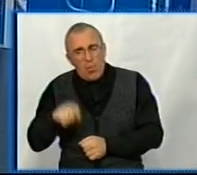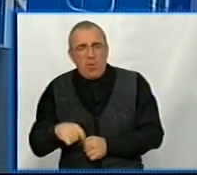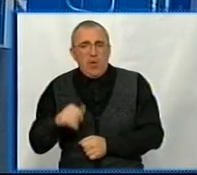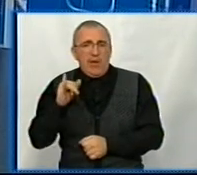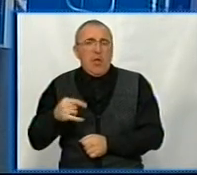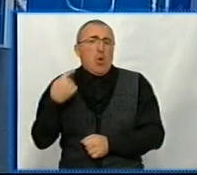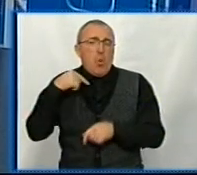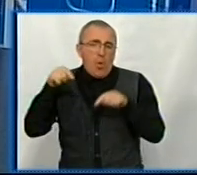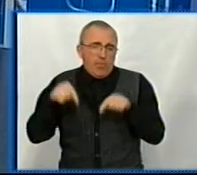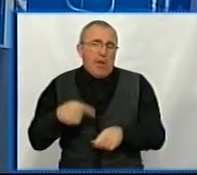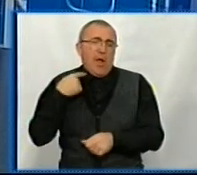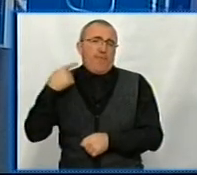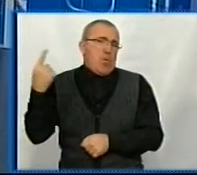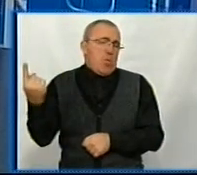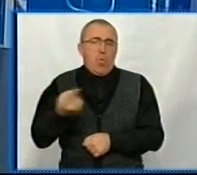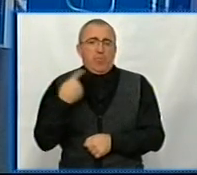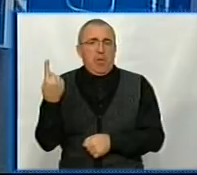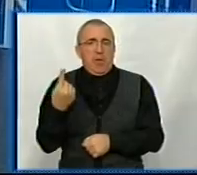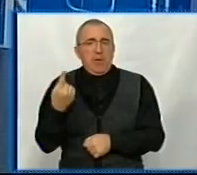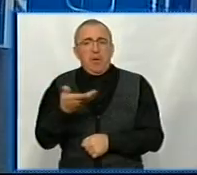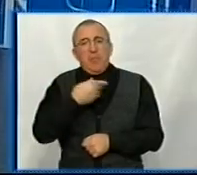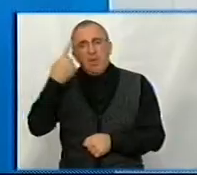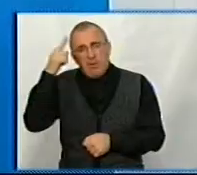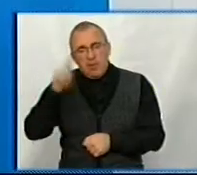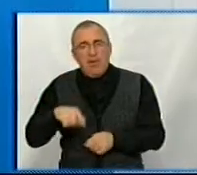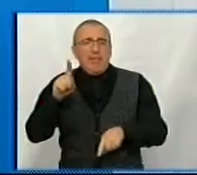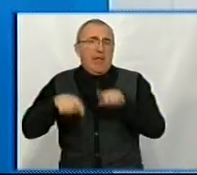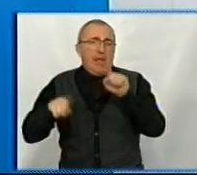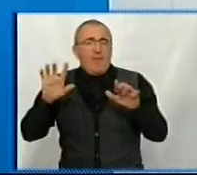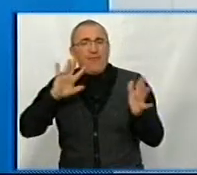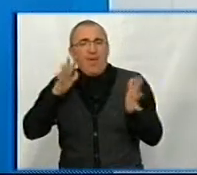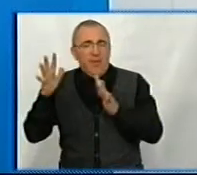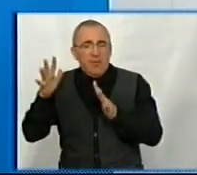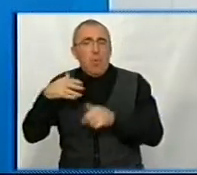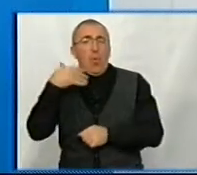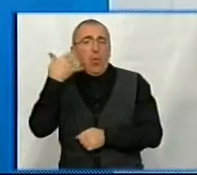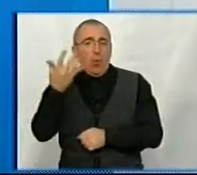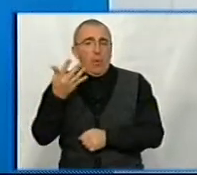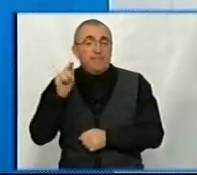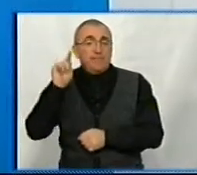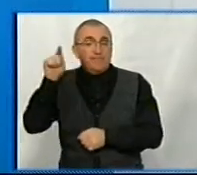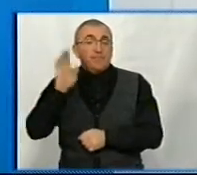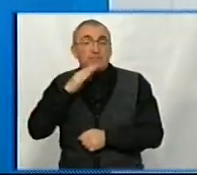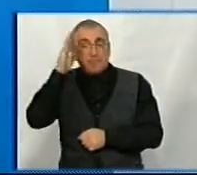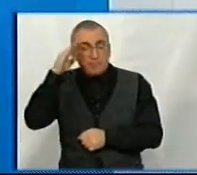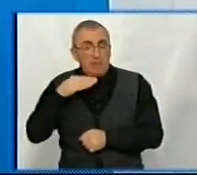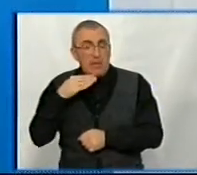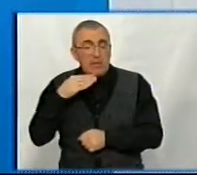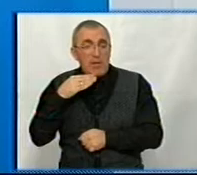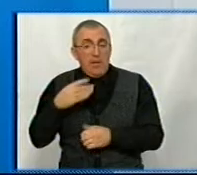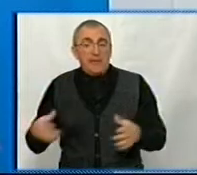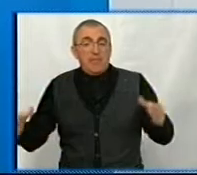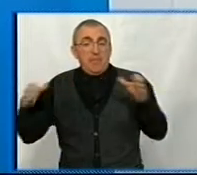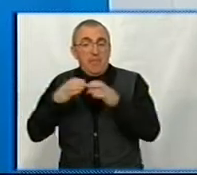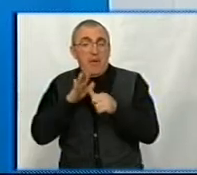в Кропивницькому, і в Кіровоградській області. Ми знаємо декілька випадків, і коли там батьківська